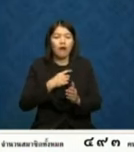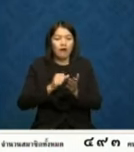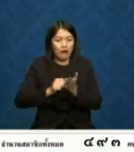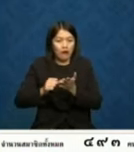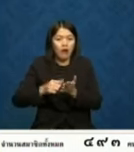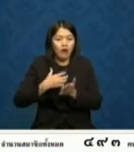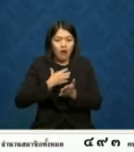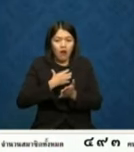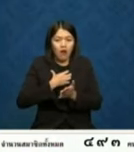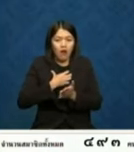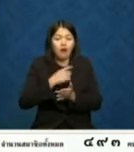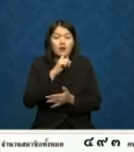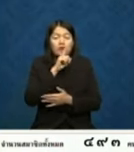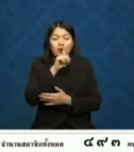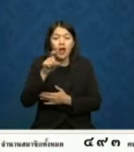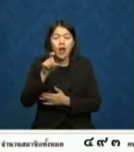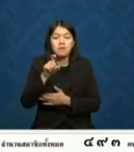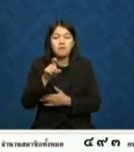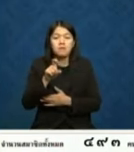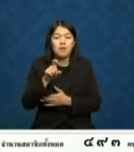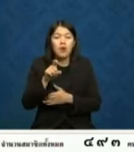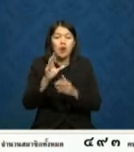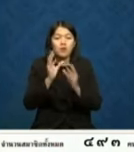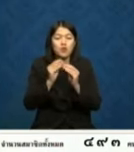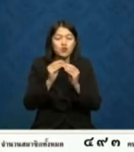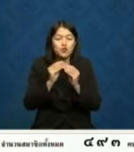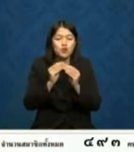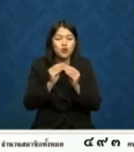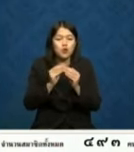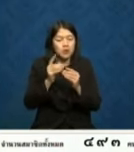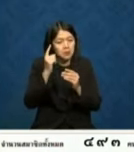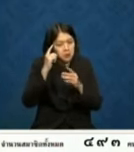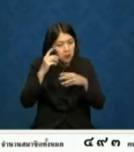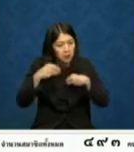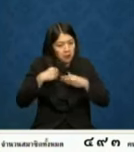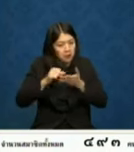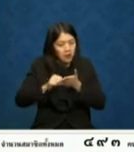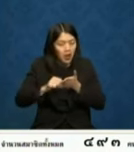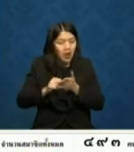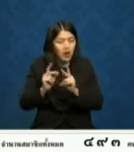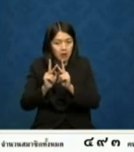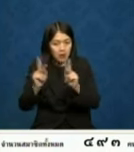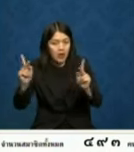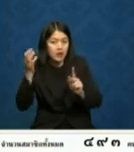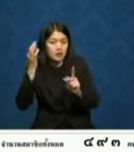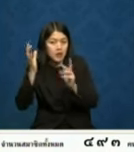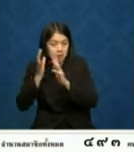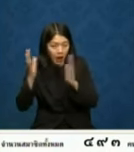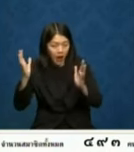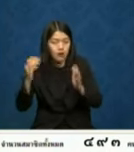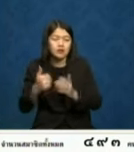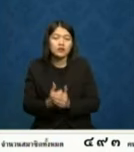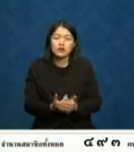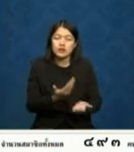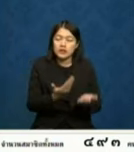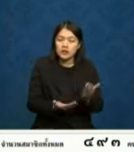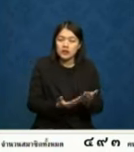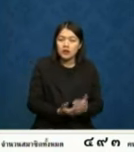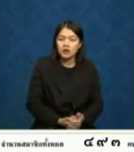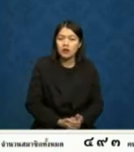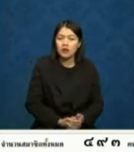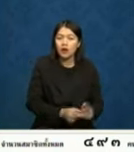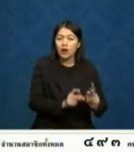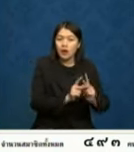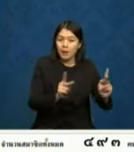ให้มีการแก้ไขผมจึงจะถามมติจากที่ประชุมต่อไปว่าจะเห็นด้วยกับการแก้ไขของคณะกรรมาธิการเสียงข้างมากหรือของ